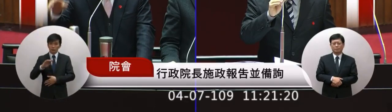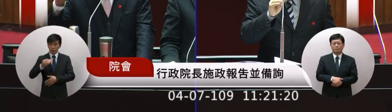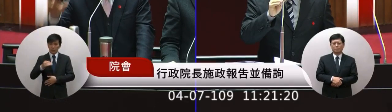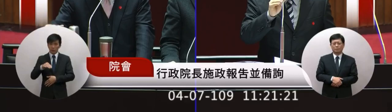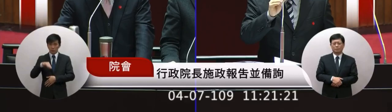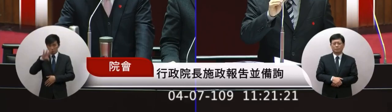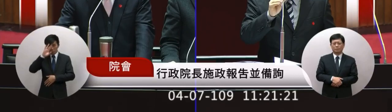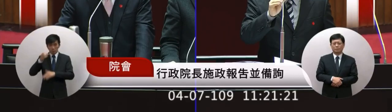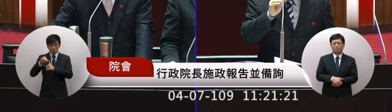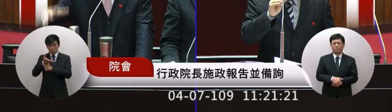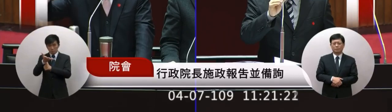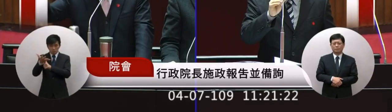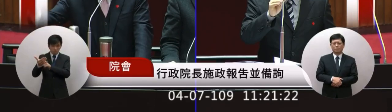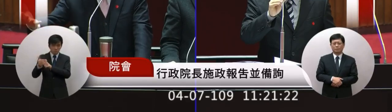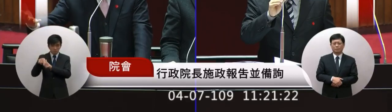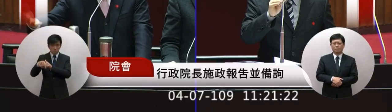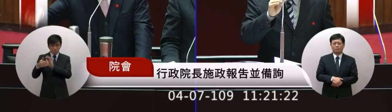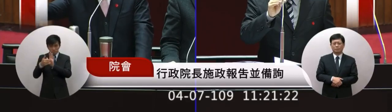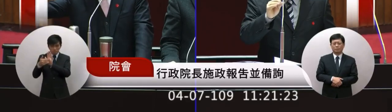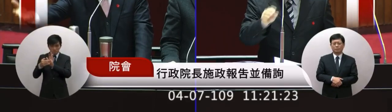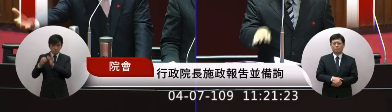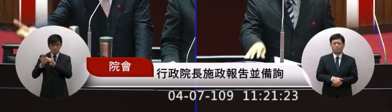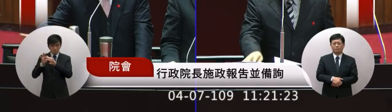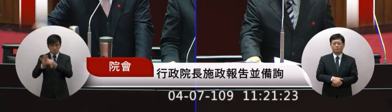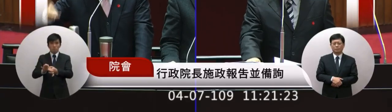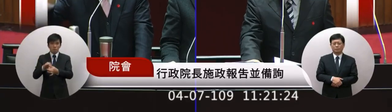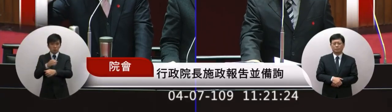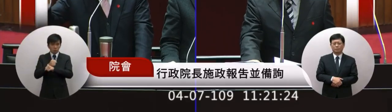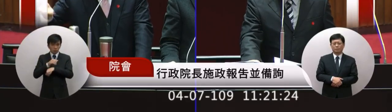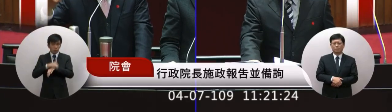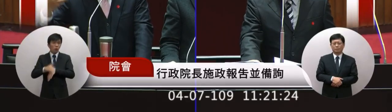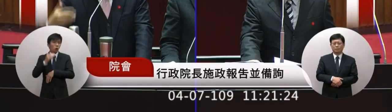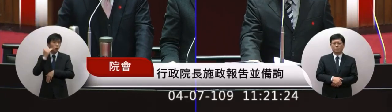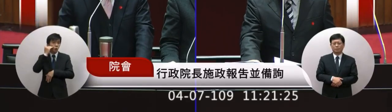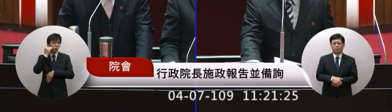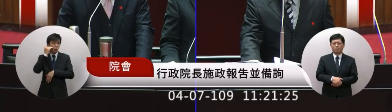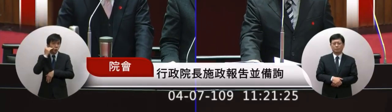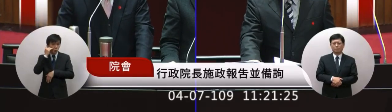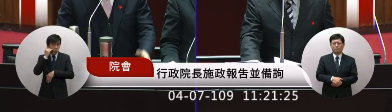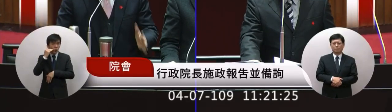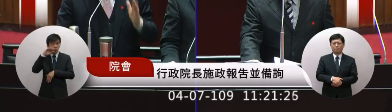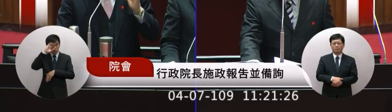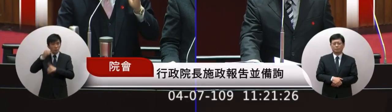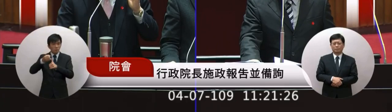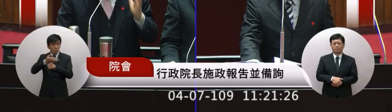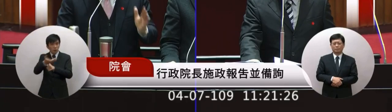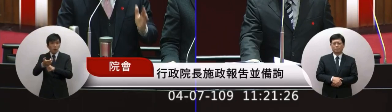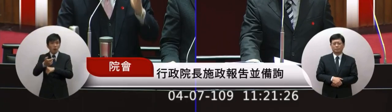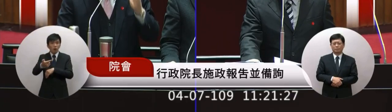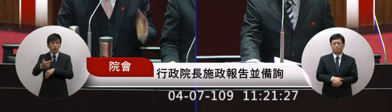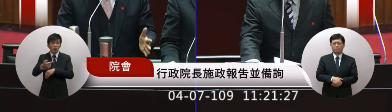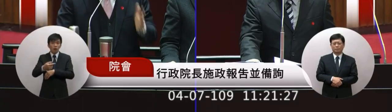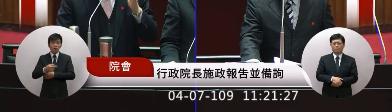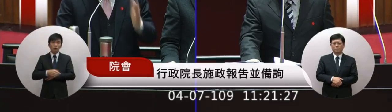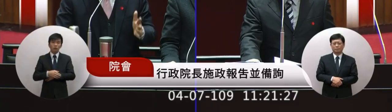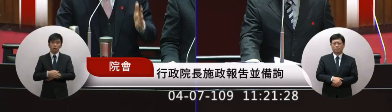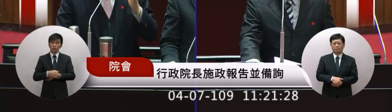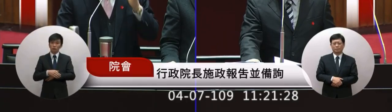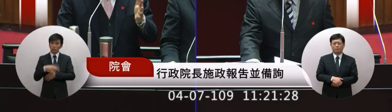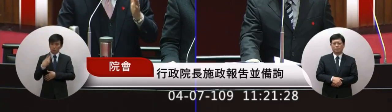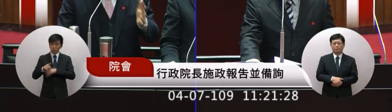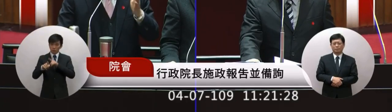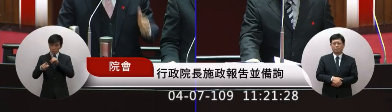展，如果真的有疫情发生重大变化，那会随时